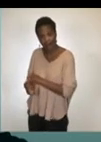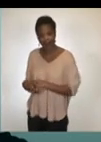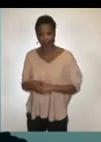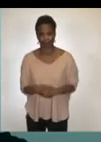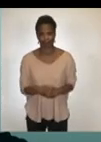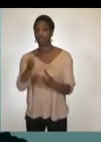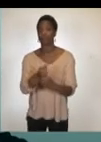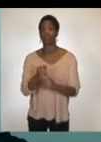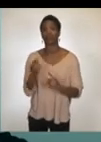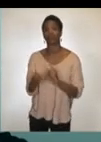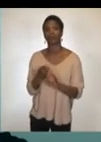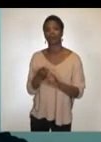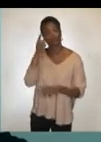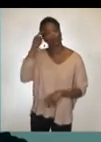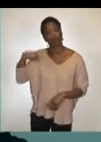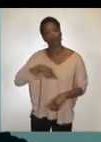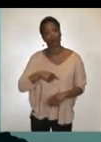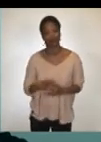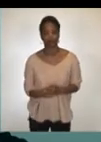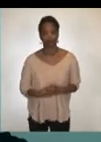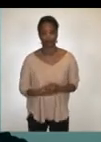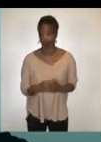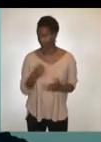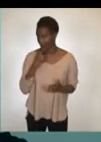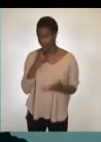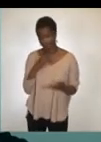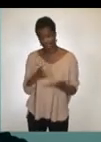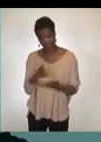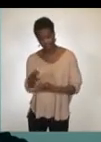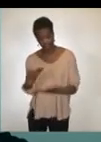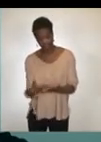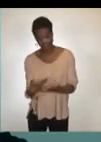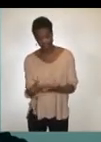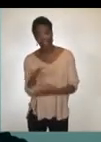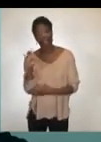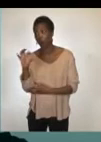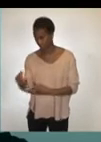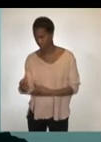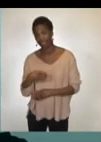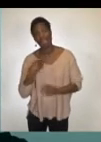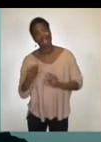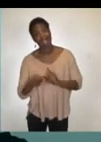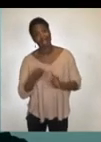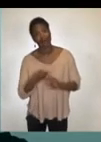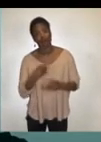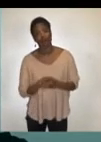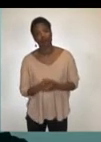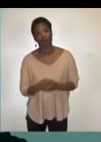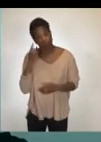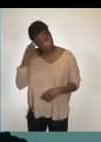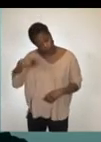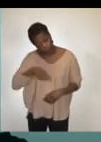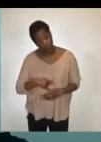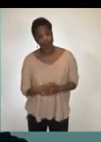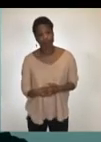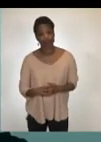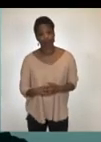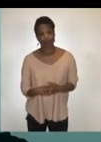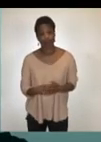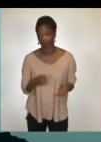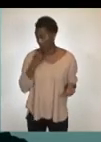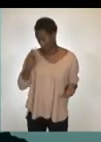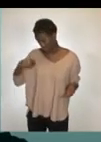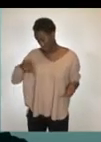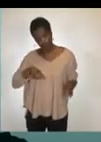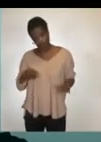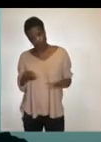mandature. Donc oui, tous ces projets sont importants et essentiels pour nous. Et du coup, eh bien oui, nous les